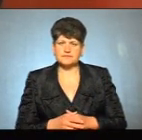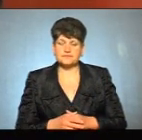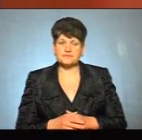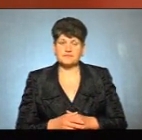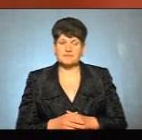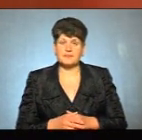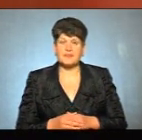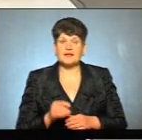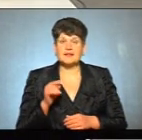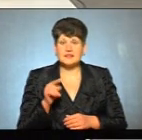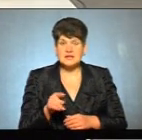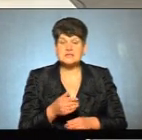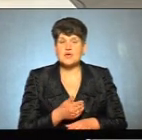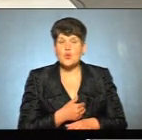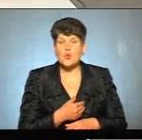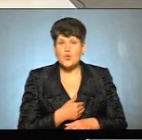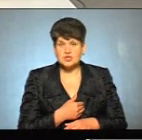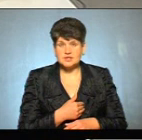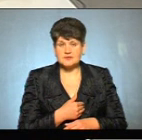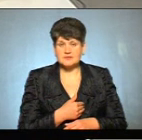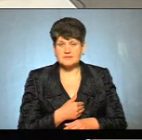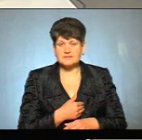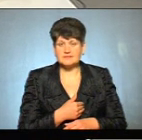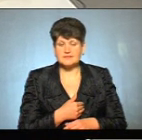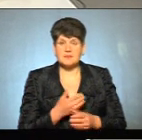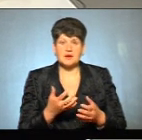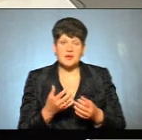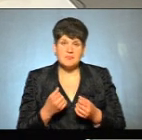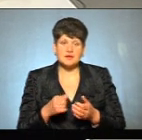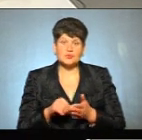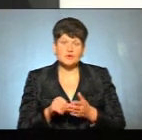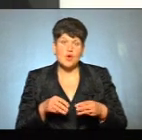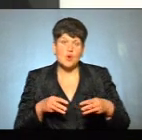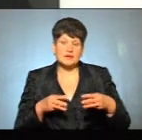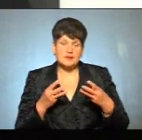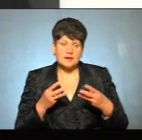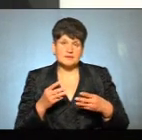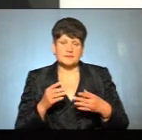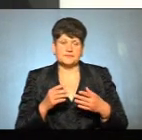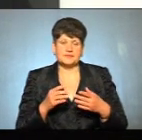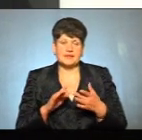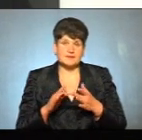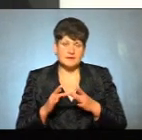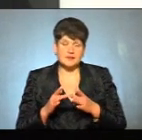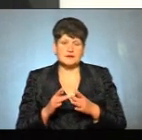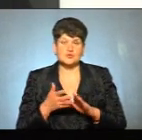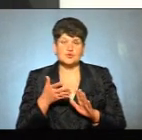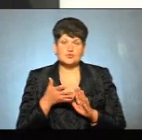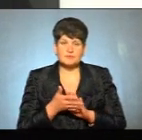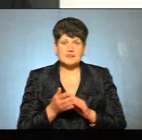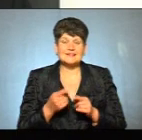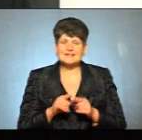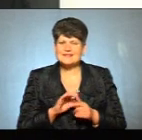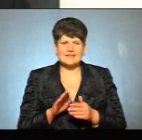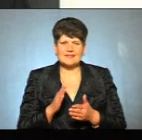Отже, те заохочення через брати участь через онлайн-трансляції, зрозуміло, що це не